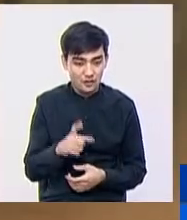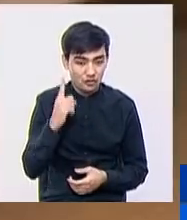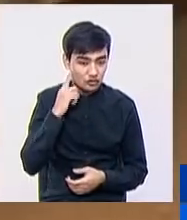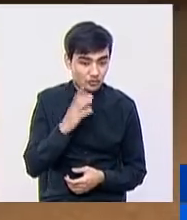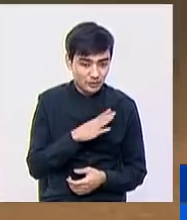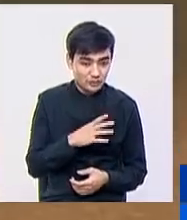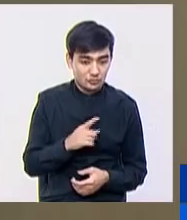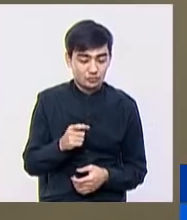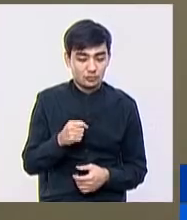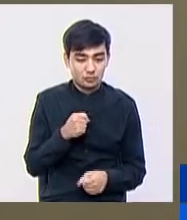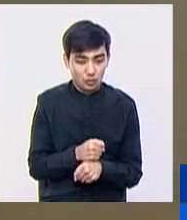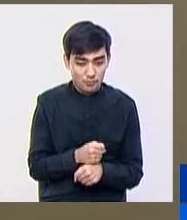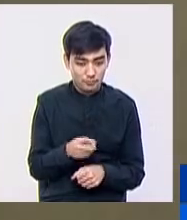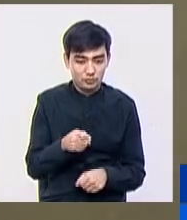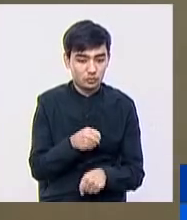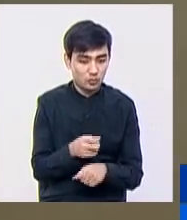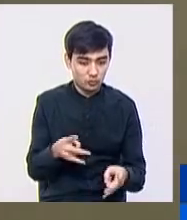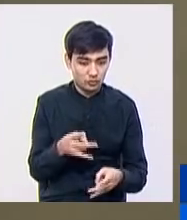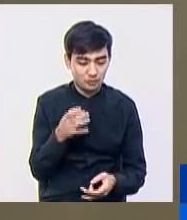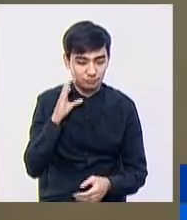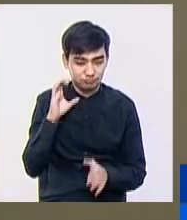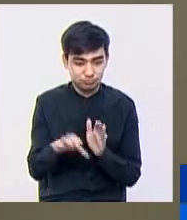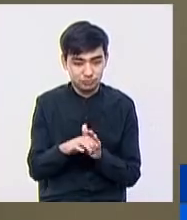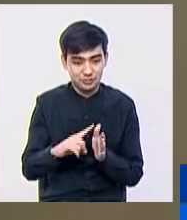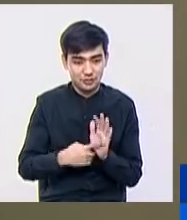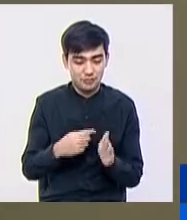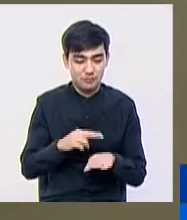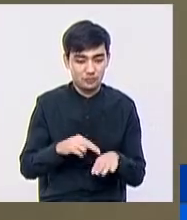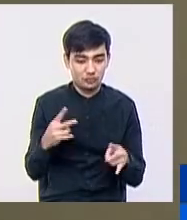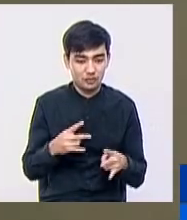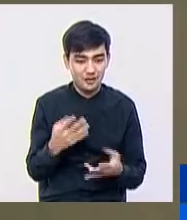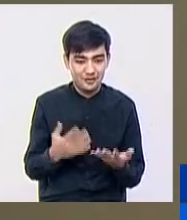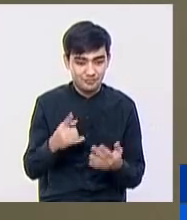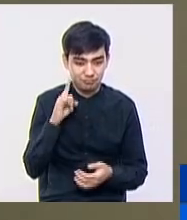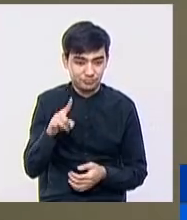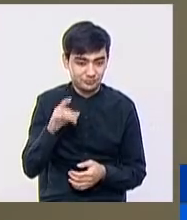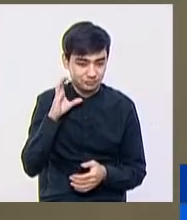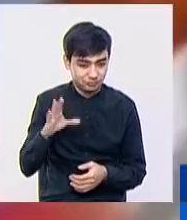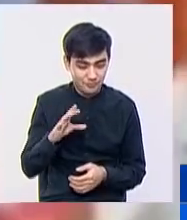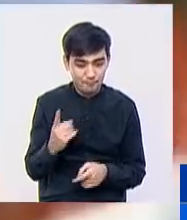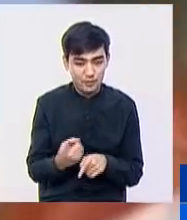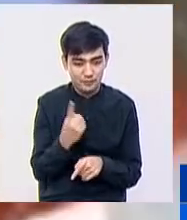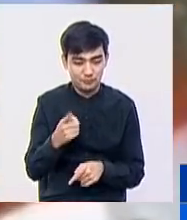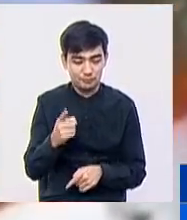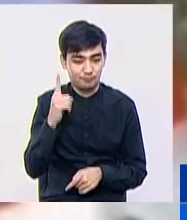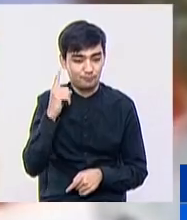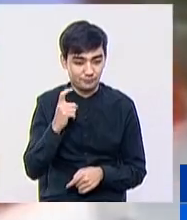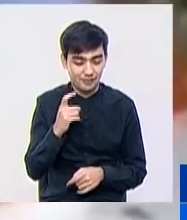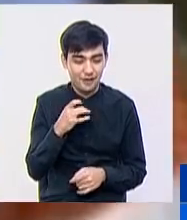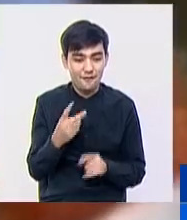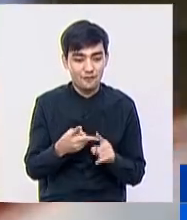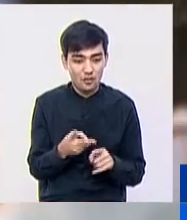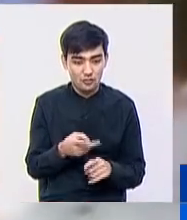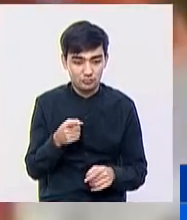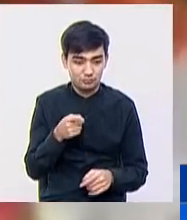команду «стоять», они должны остановиться и подчиниться требованиям полицейских. При сопротивлении первый выстрел будет предупредительным, а